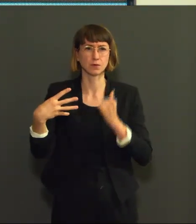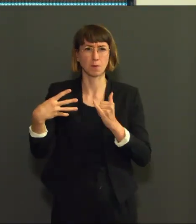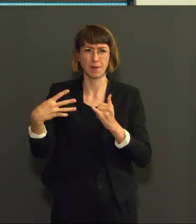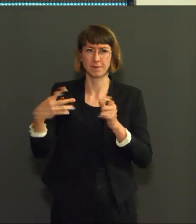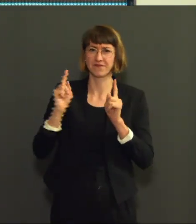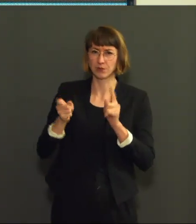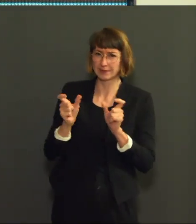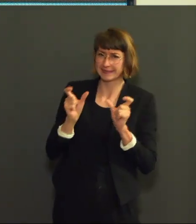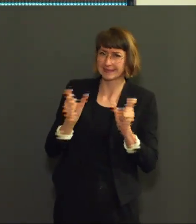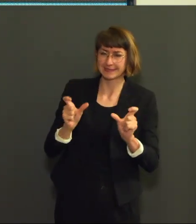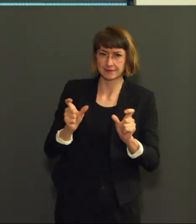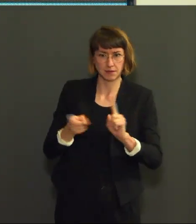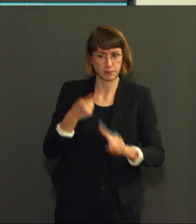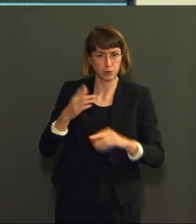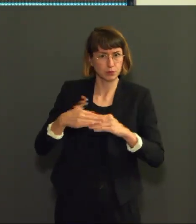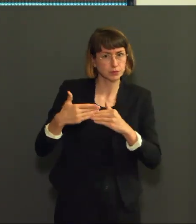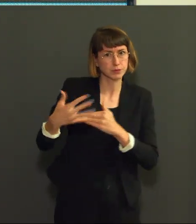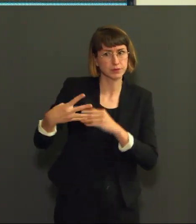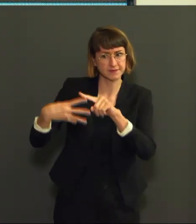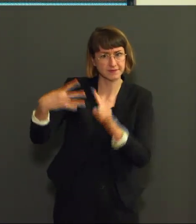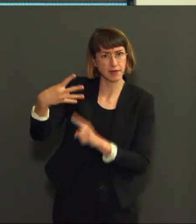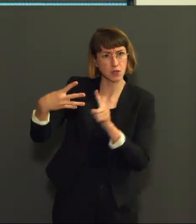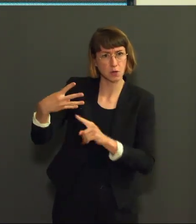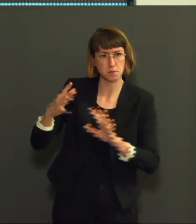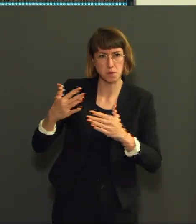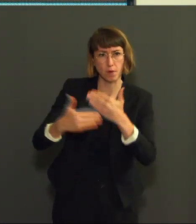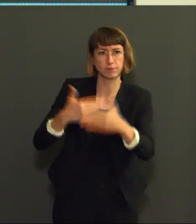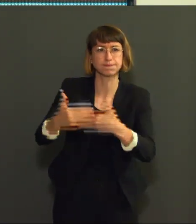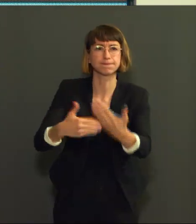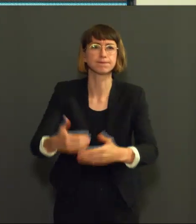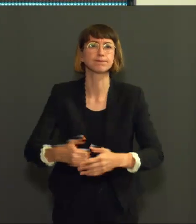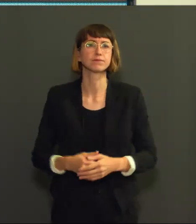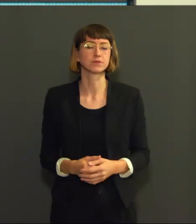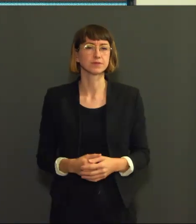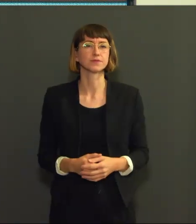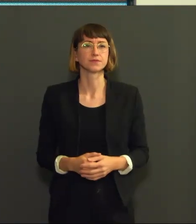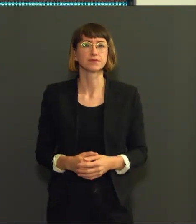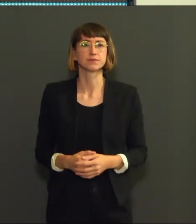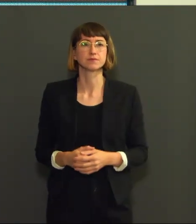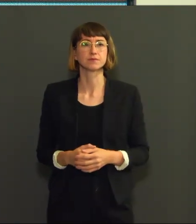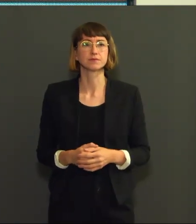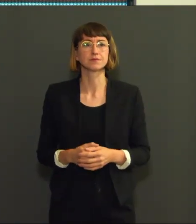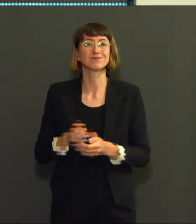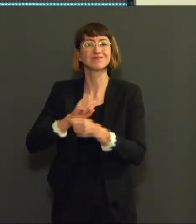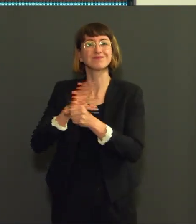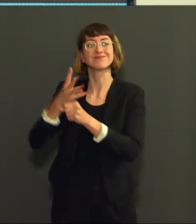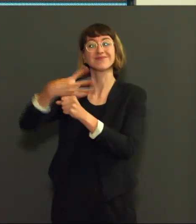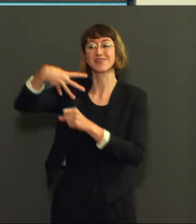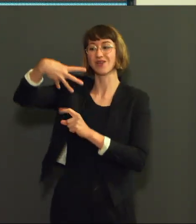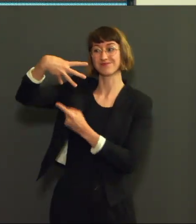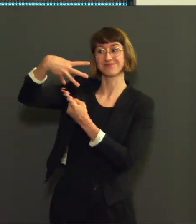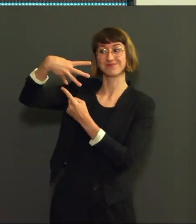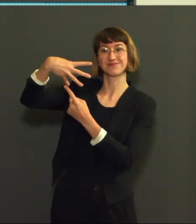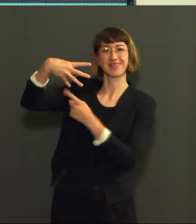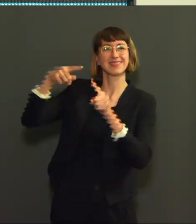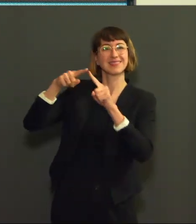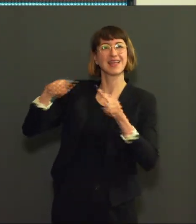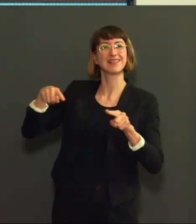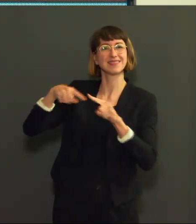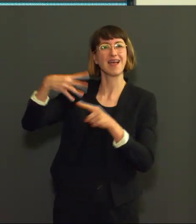une augmentation relative, progressive, du variant Delta, et une ou deux fois encore, on vous redira ce que c'est ce qu'on appelle le